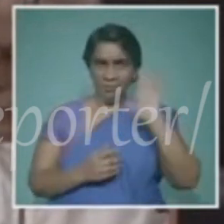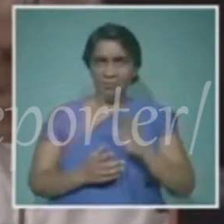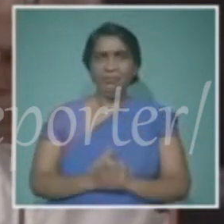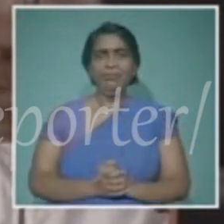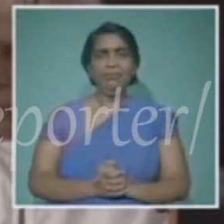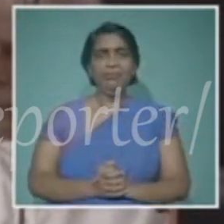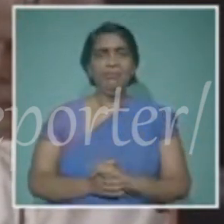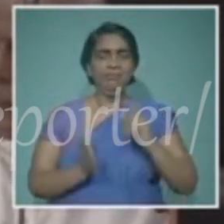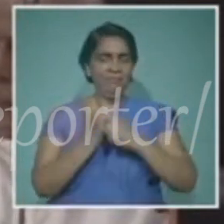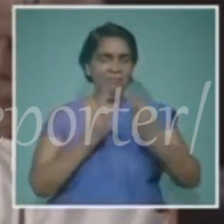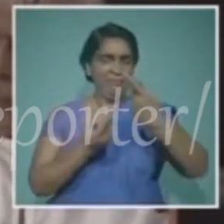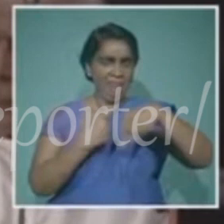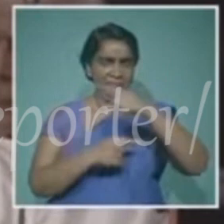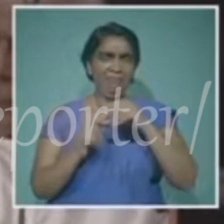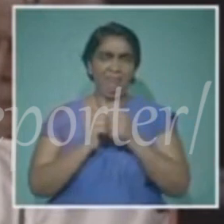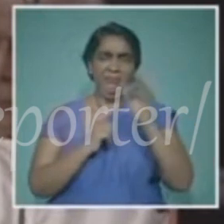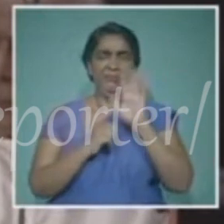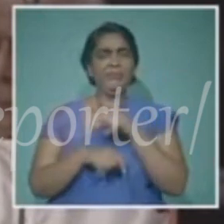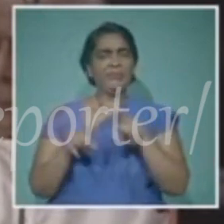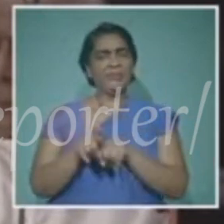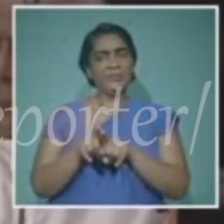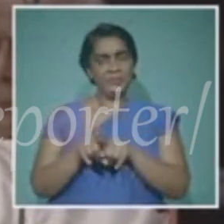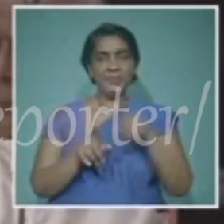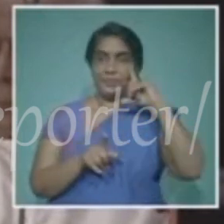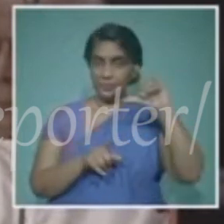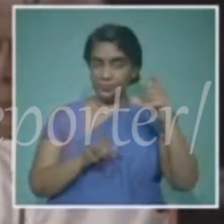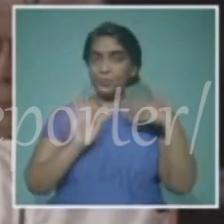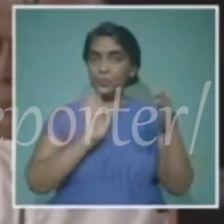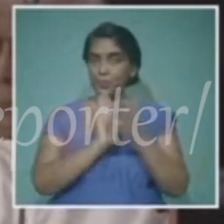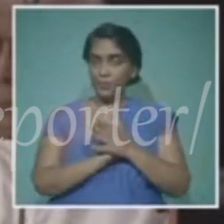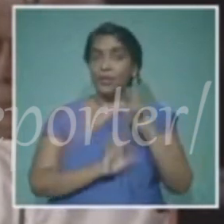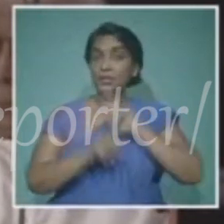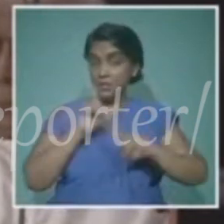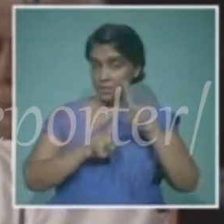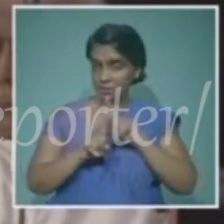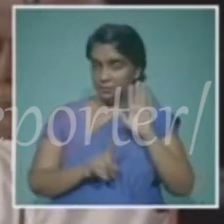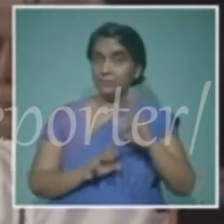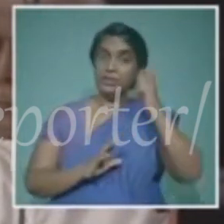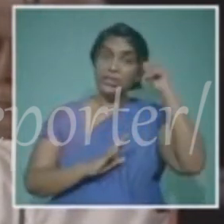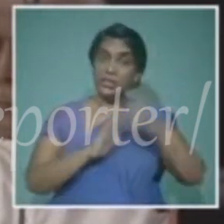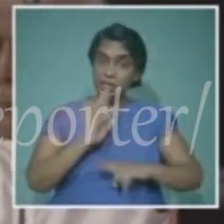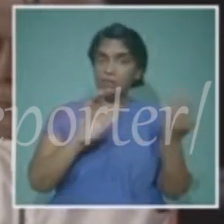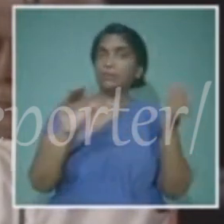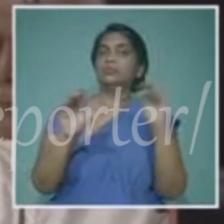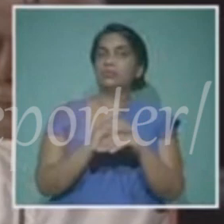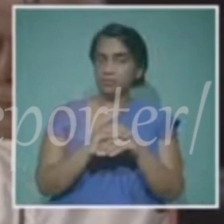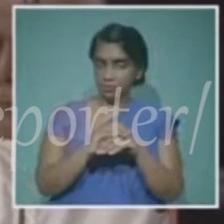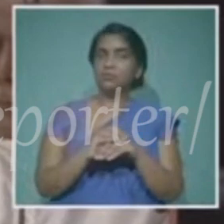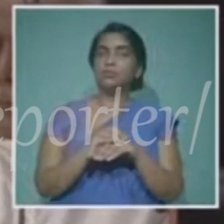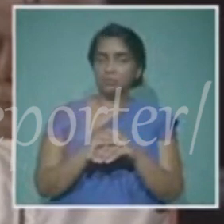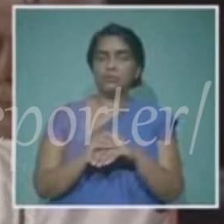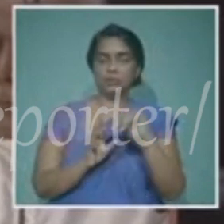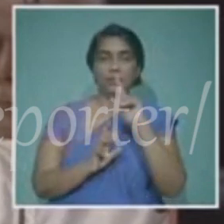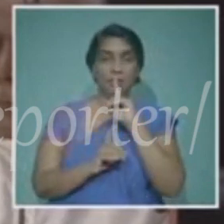වෙනවා. ණය ප්‍රතිවගත කිරීම සම්බන්ධයෙන් චීනය සමග සාකච්ඡා කරන්නටත් ජපානයේ මැදිහත් වෙන බව ප්‍රකාශ